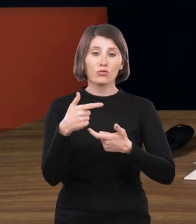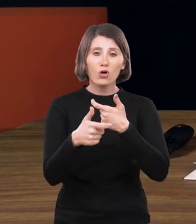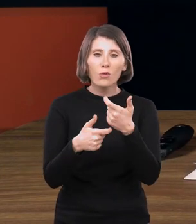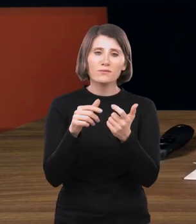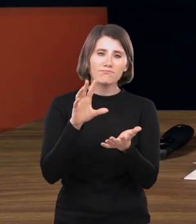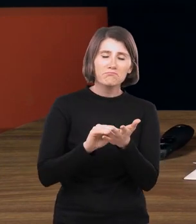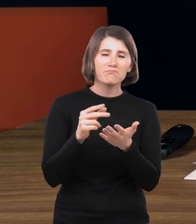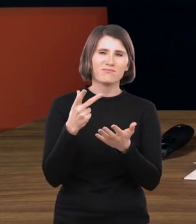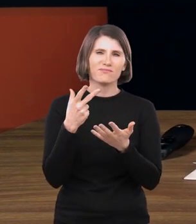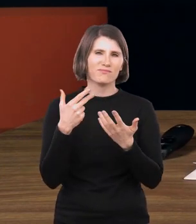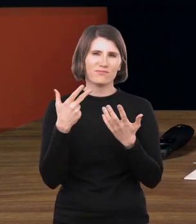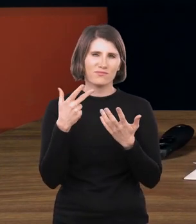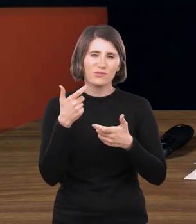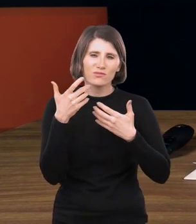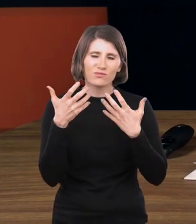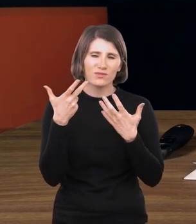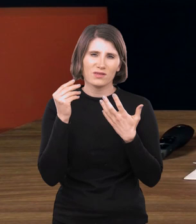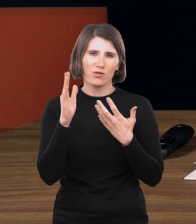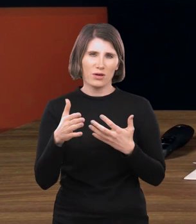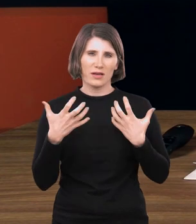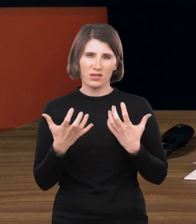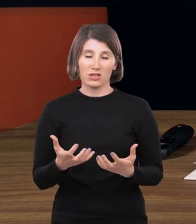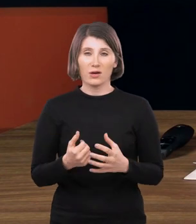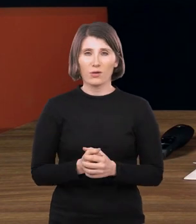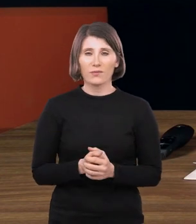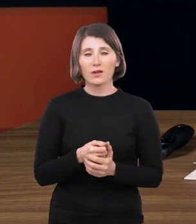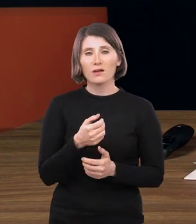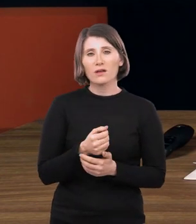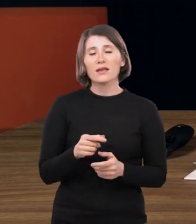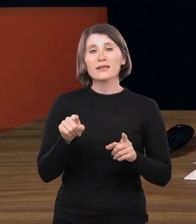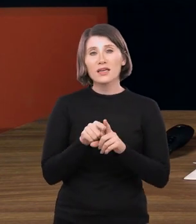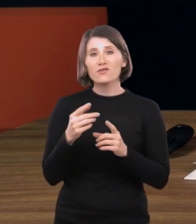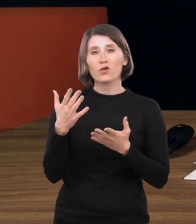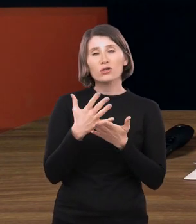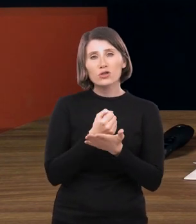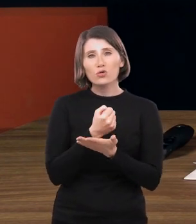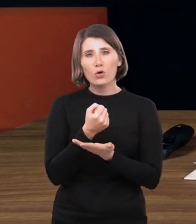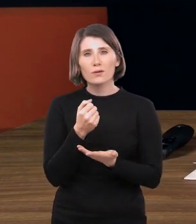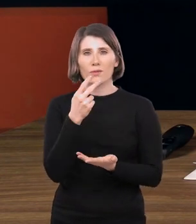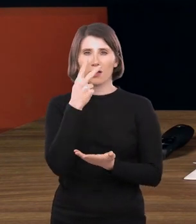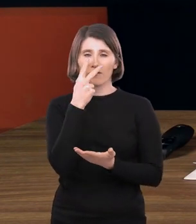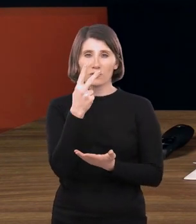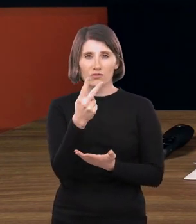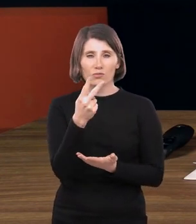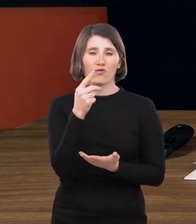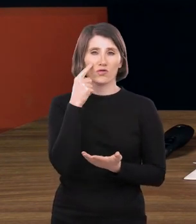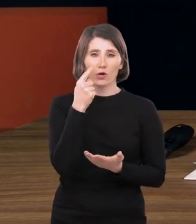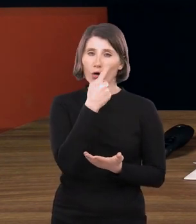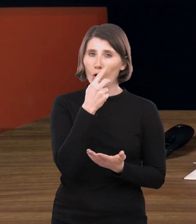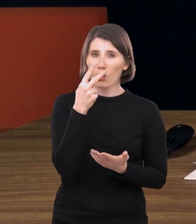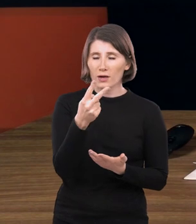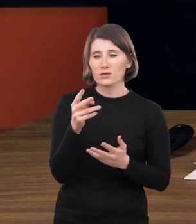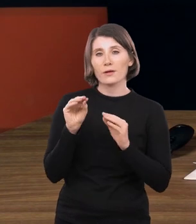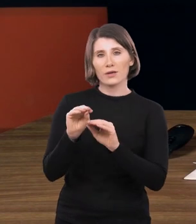Korzystajmy, jeśli tylko możemy, właśnie z tej drogi wzrokowej. Kiedy tylko to możliwe, przy uczeniu się